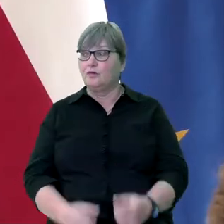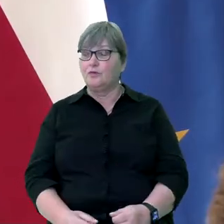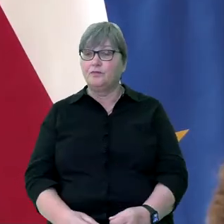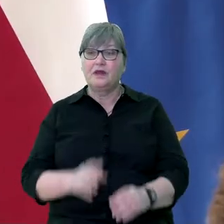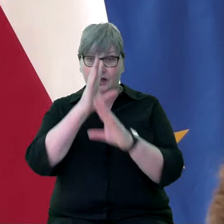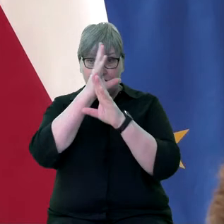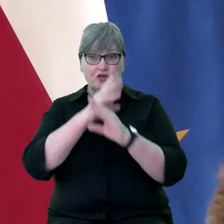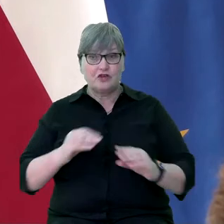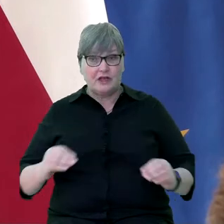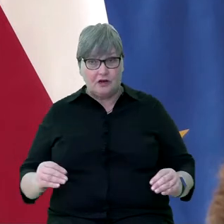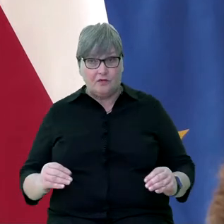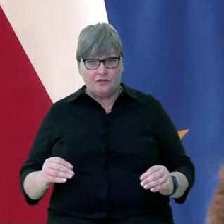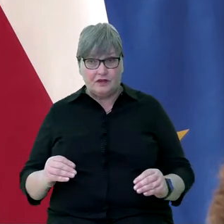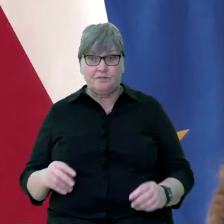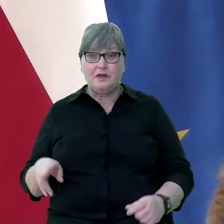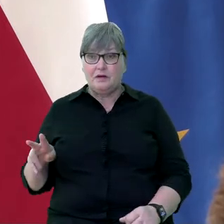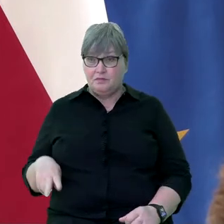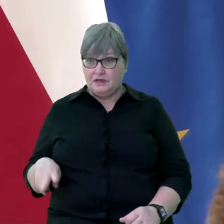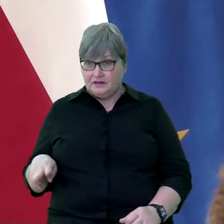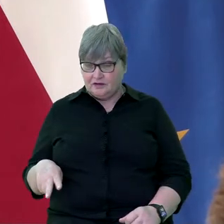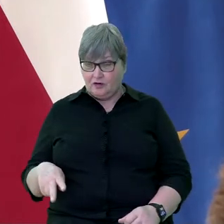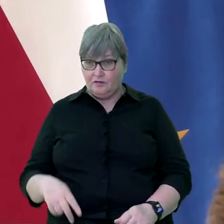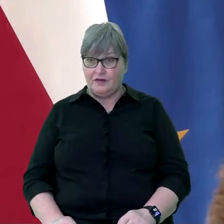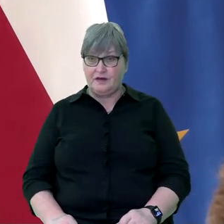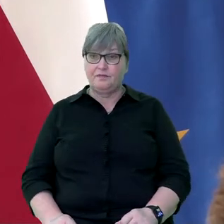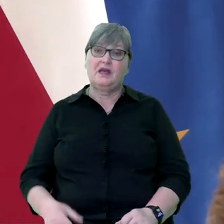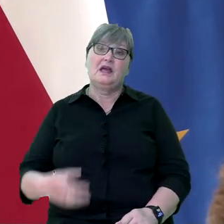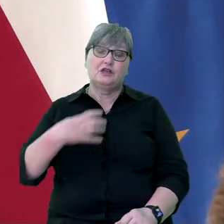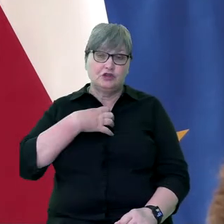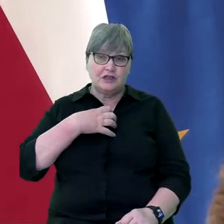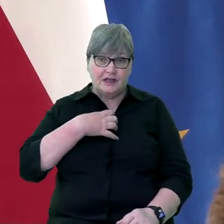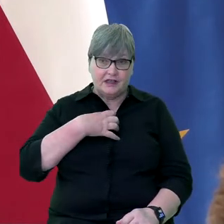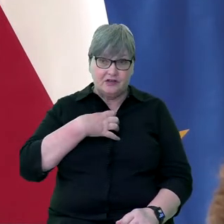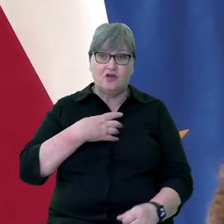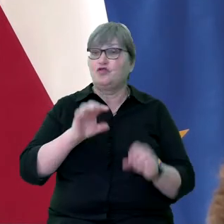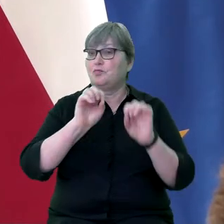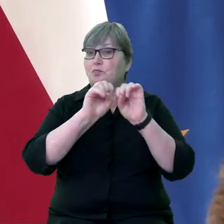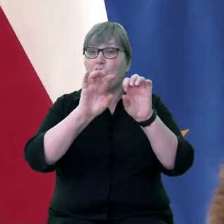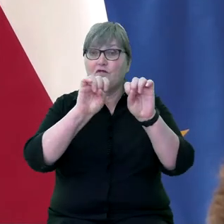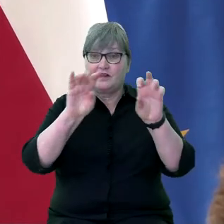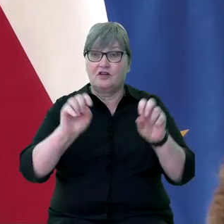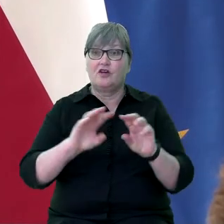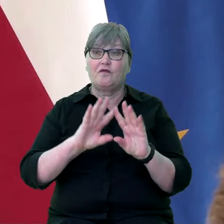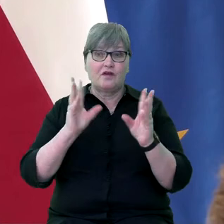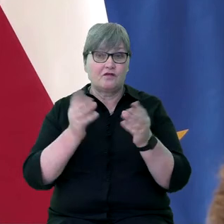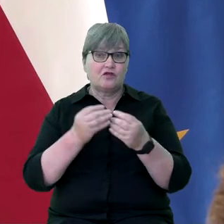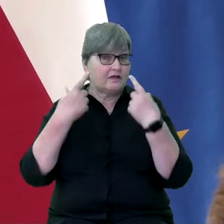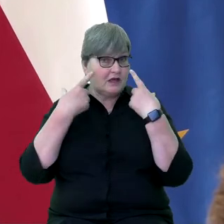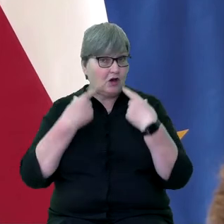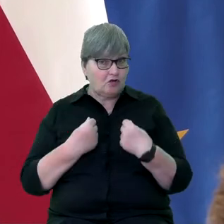Szanowny panie ministrze, panie i panowie dyrektorzy, państwo profesorowie, wszyscy dostojni